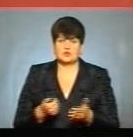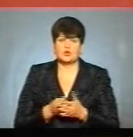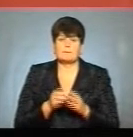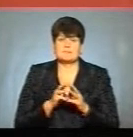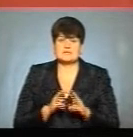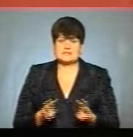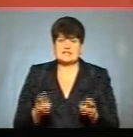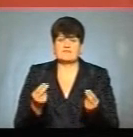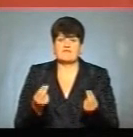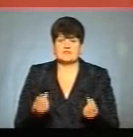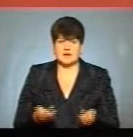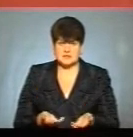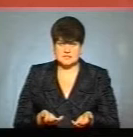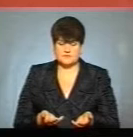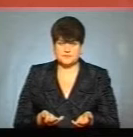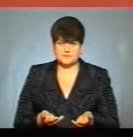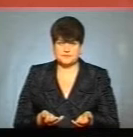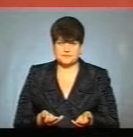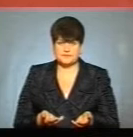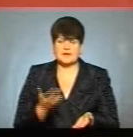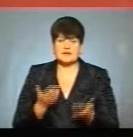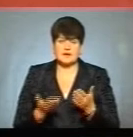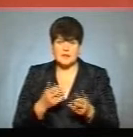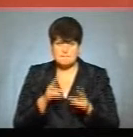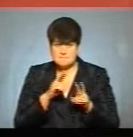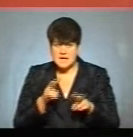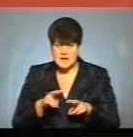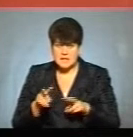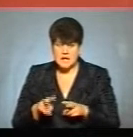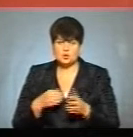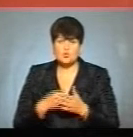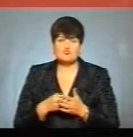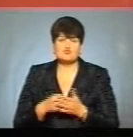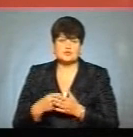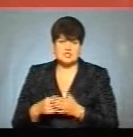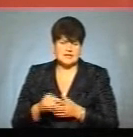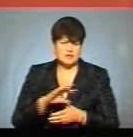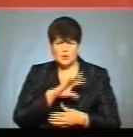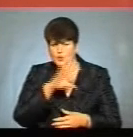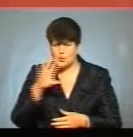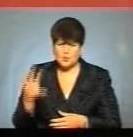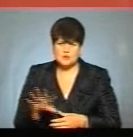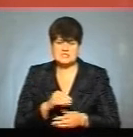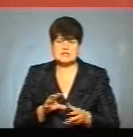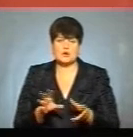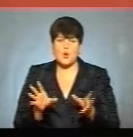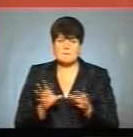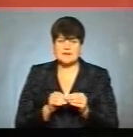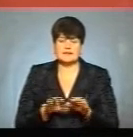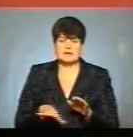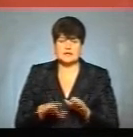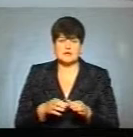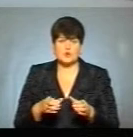Міністерства фінансів, яке переглянуло бюджети усіх об'єднаних територіальних громад,